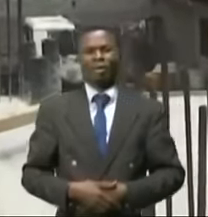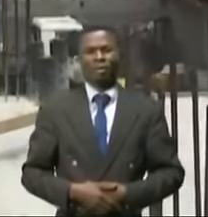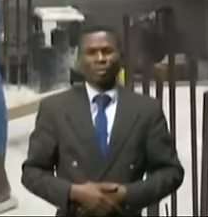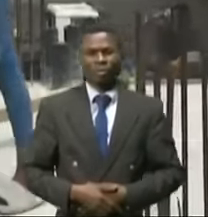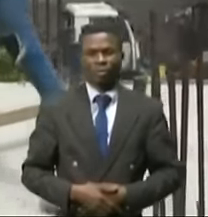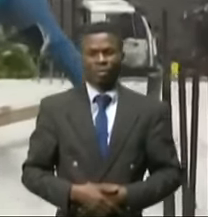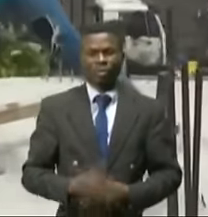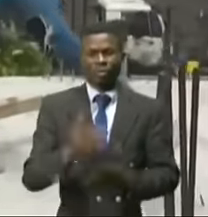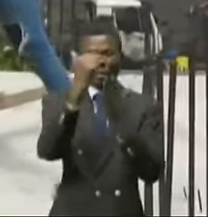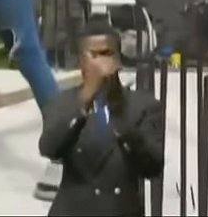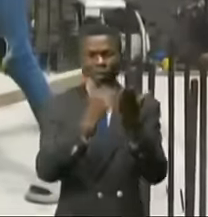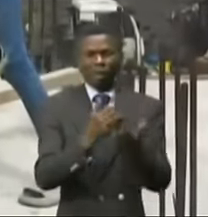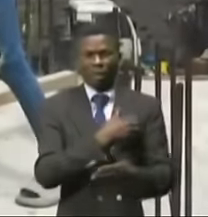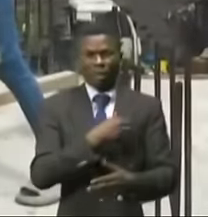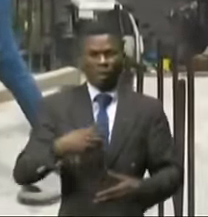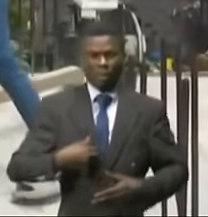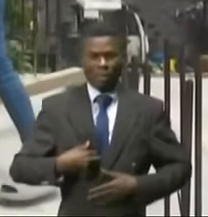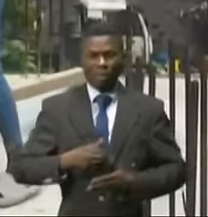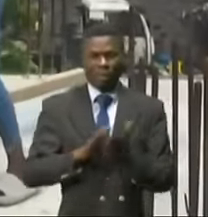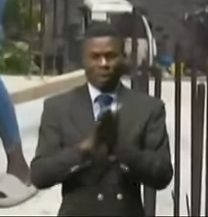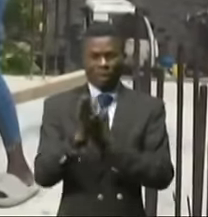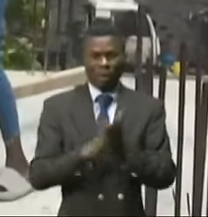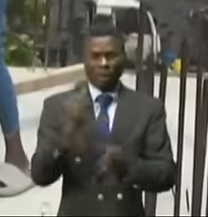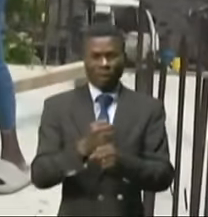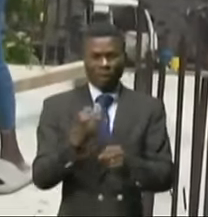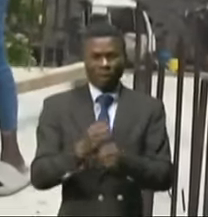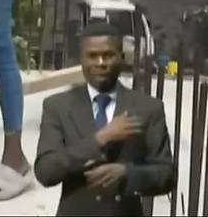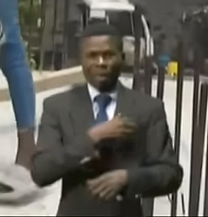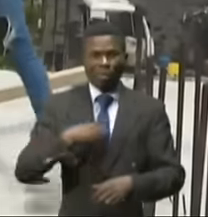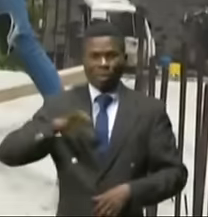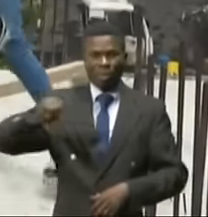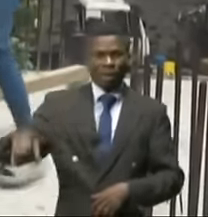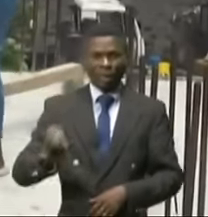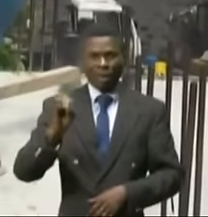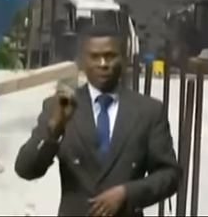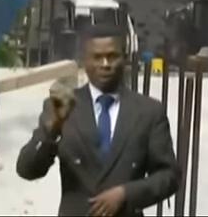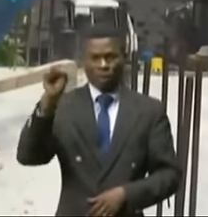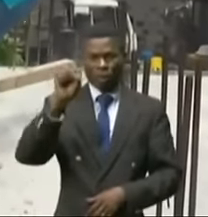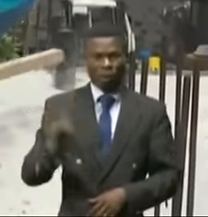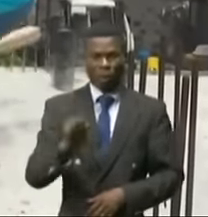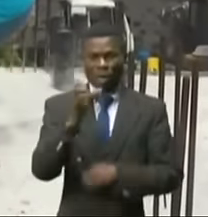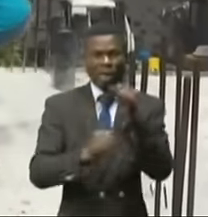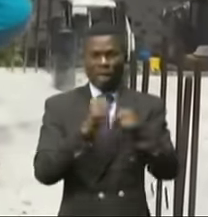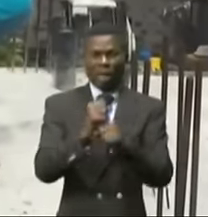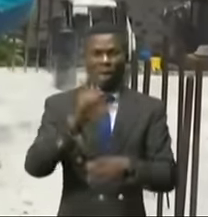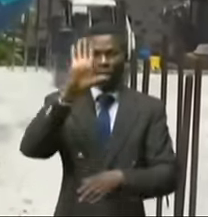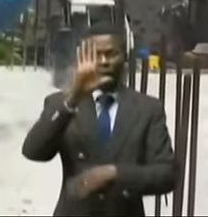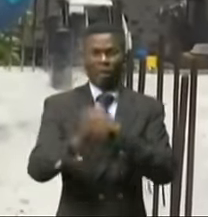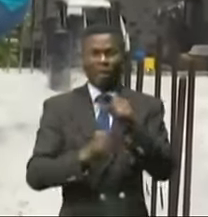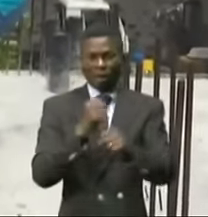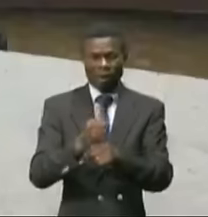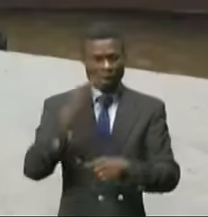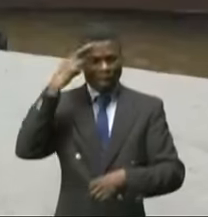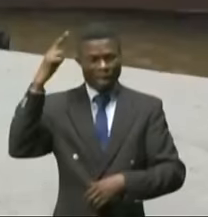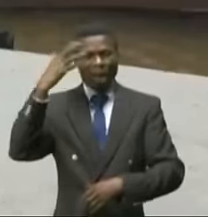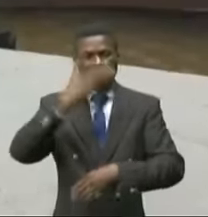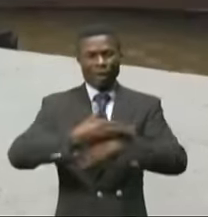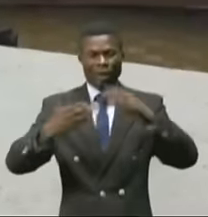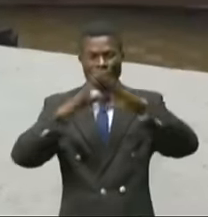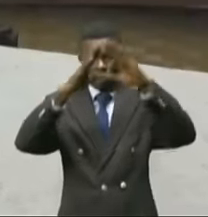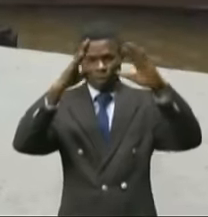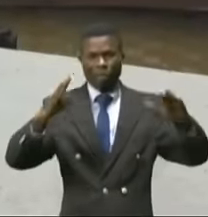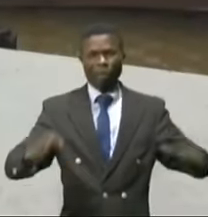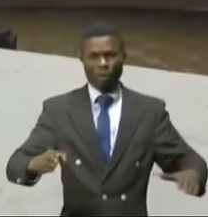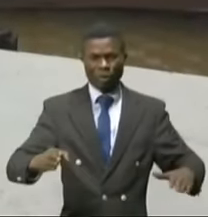Sur la liste des femmes inspirantes figure José Mindanda. Depuis l'âge de 5 ans, elle a toujours rêvé de construire des